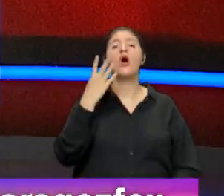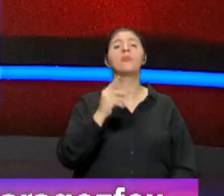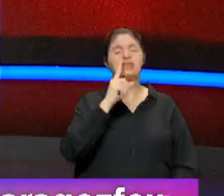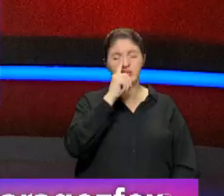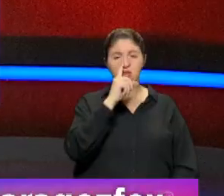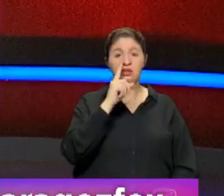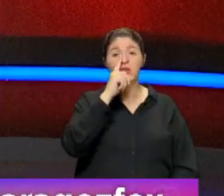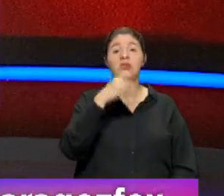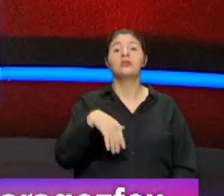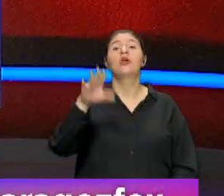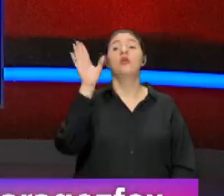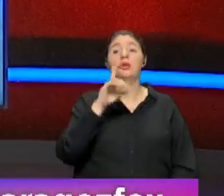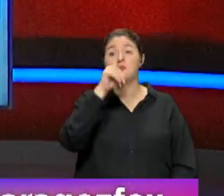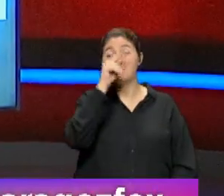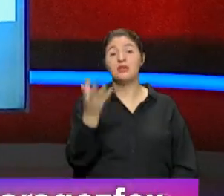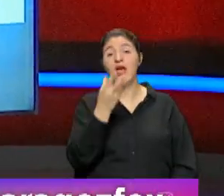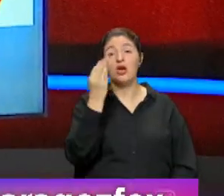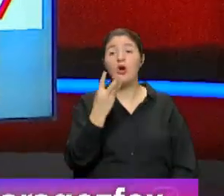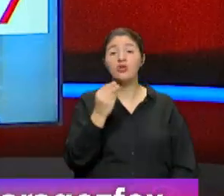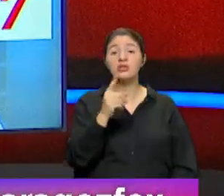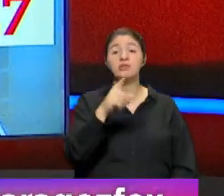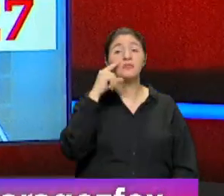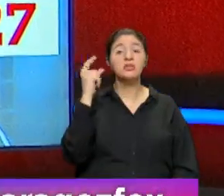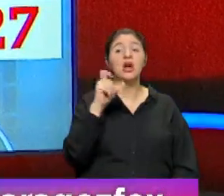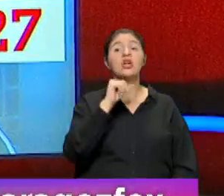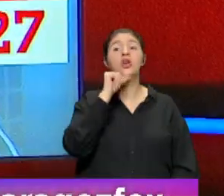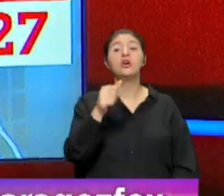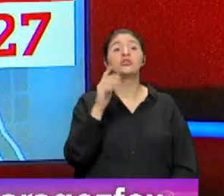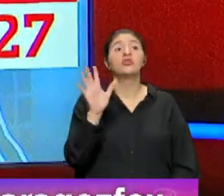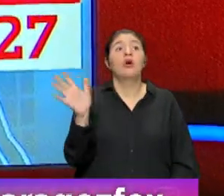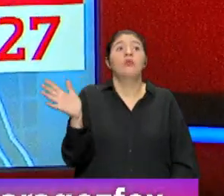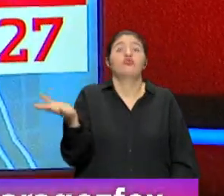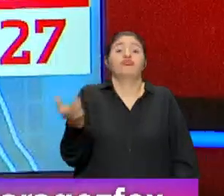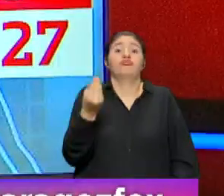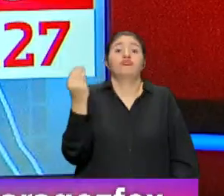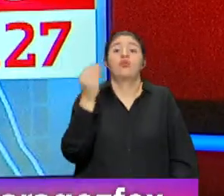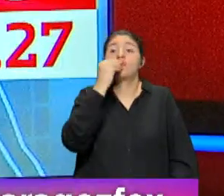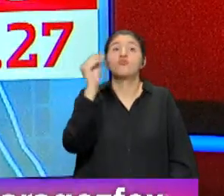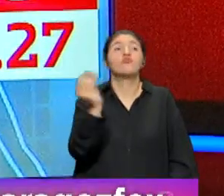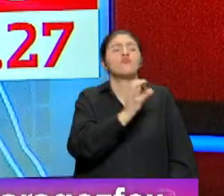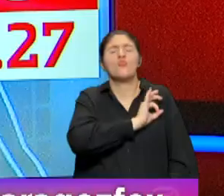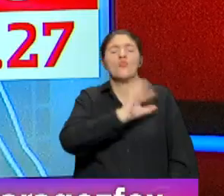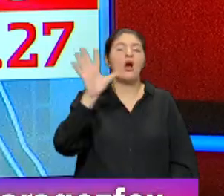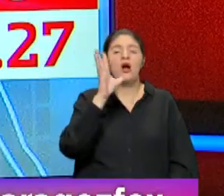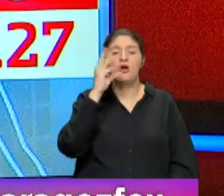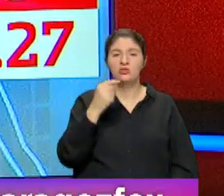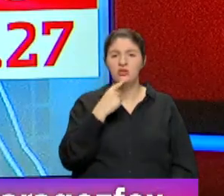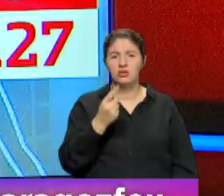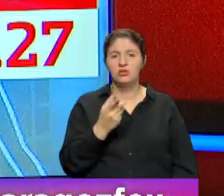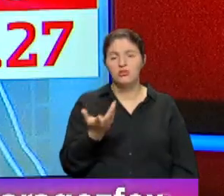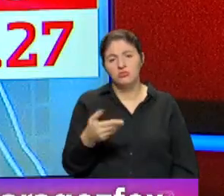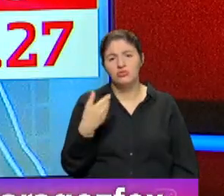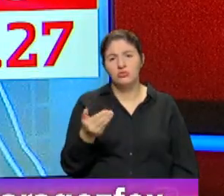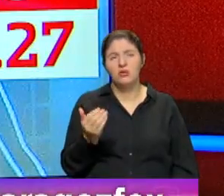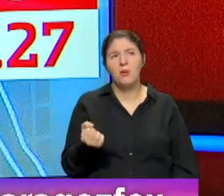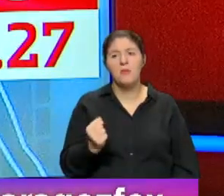Nisan Eee Mart ayından daha güzel olacak Siz Mayıs ayını hiç yani Mayıs ayında mükemmel olacak deniliyordu sonra